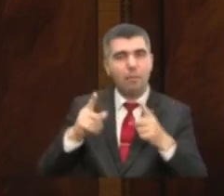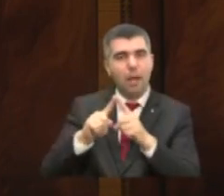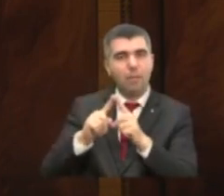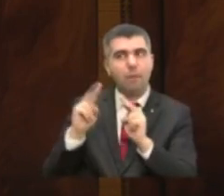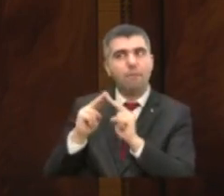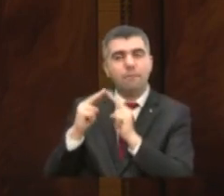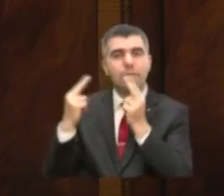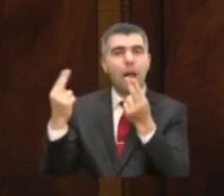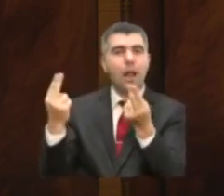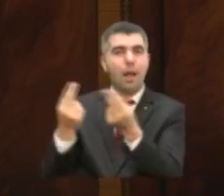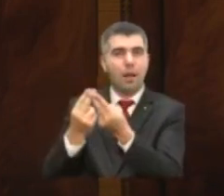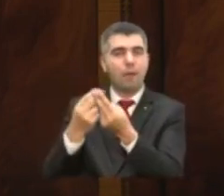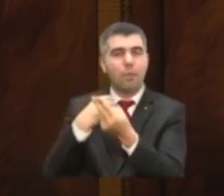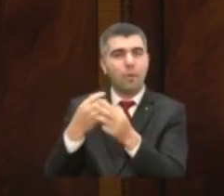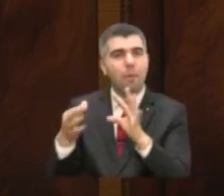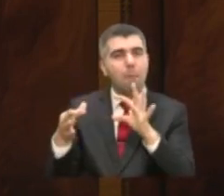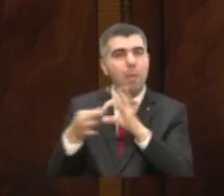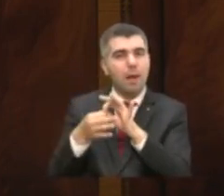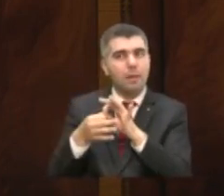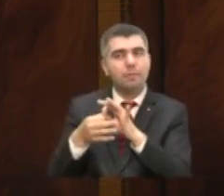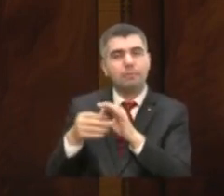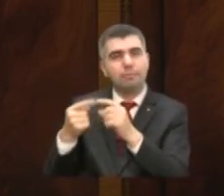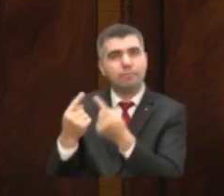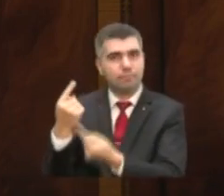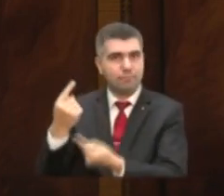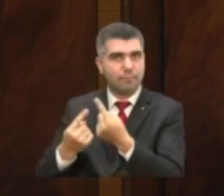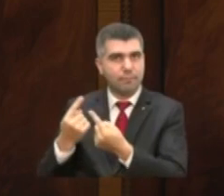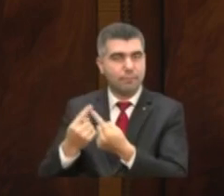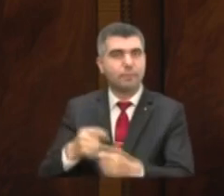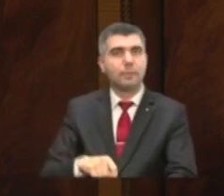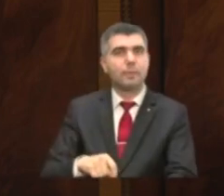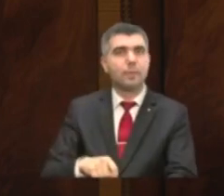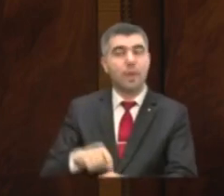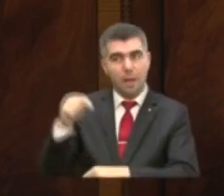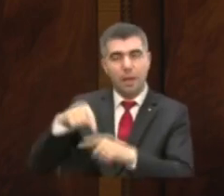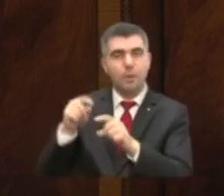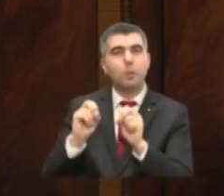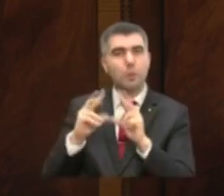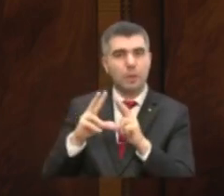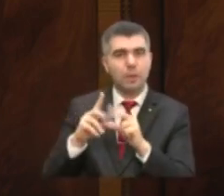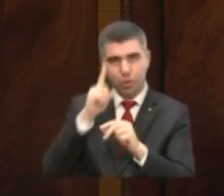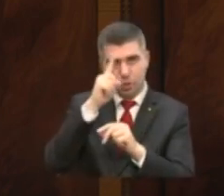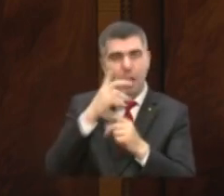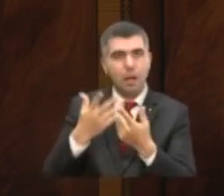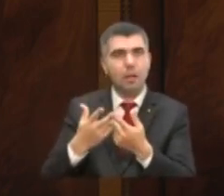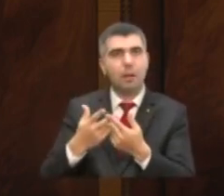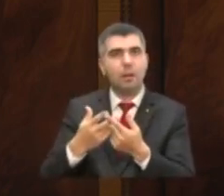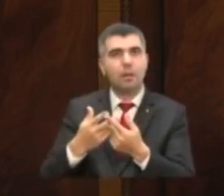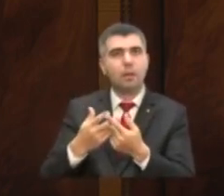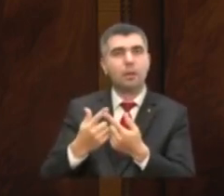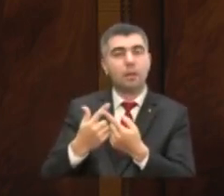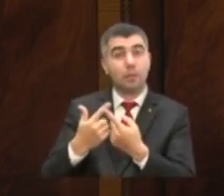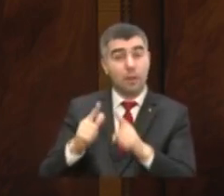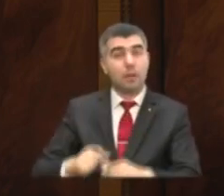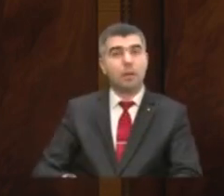غير داكشي اللي طرحوا بعض السادة السيدات النواب في الصباح، مش غير هذا، لا، كاين مؤشرات إيجابية كبيرة دولية. انتني راه في